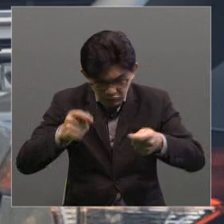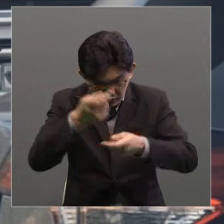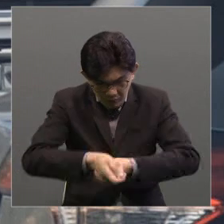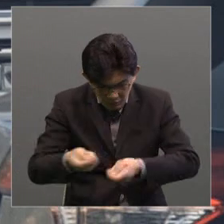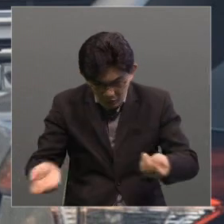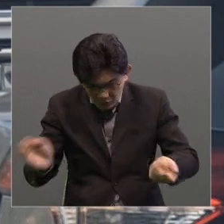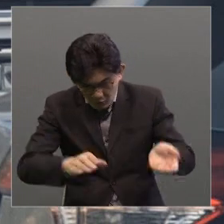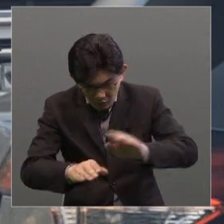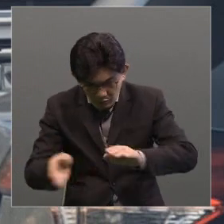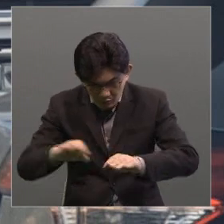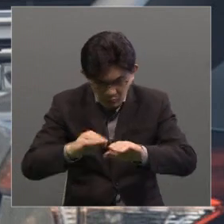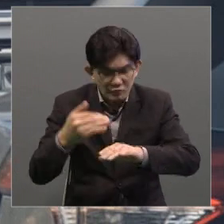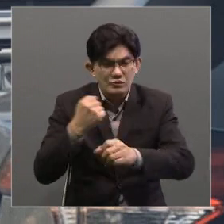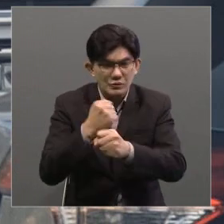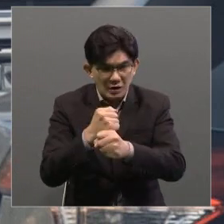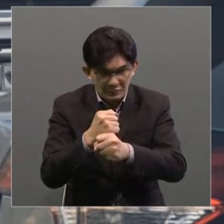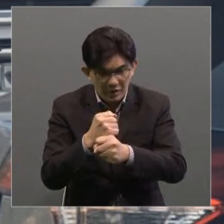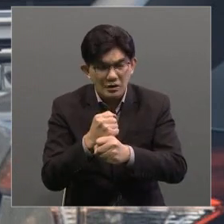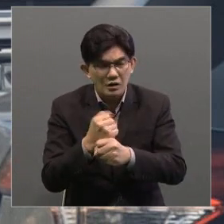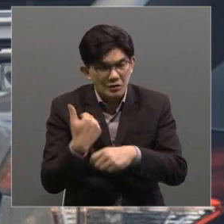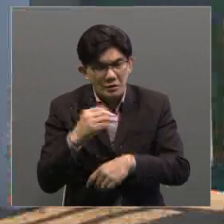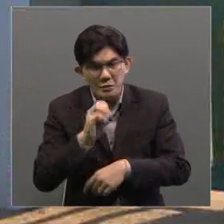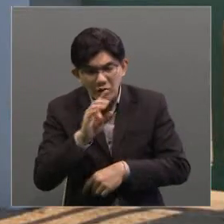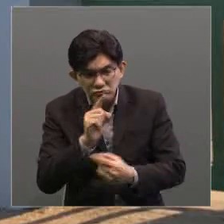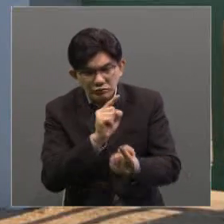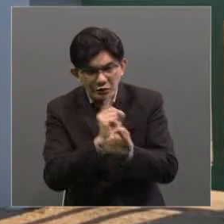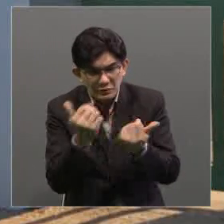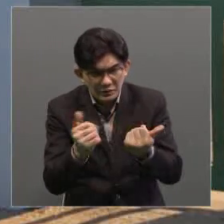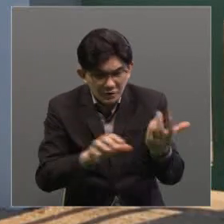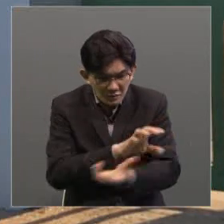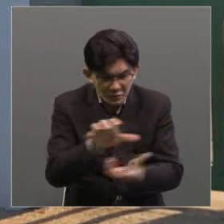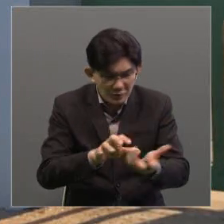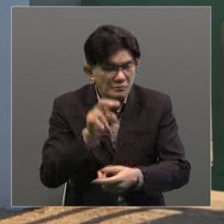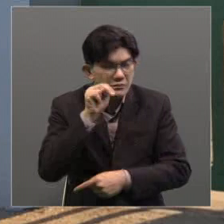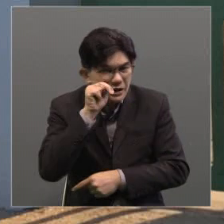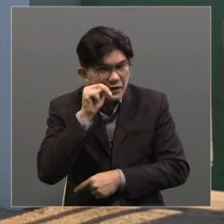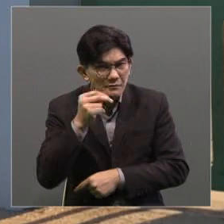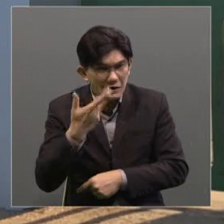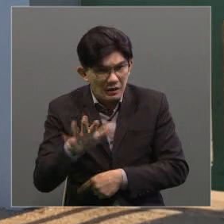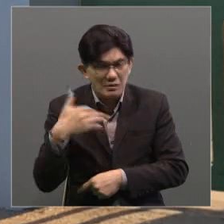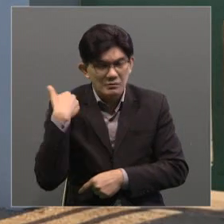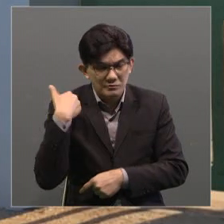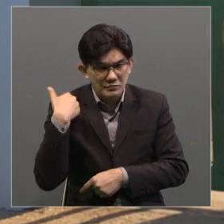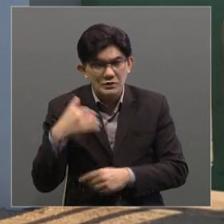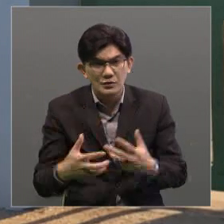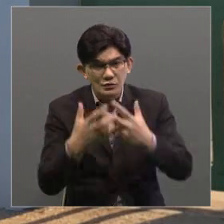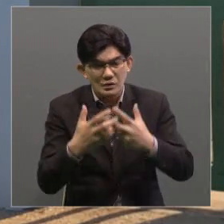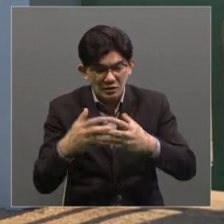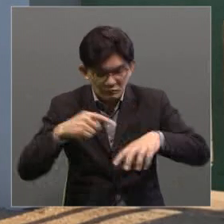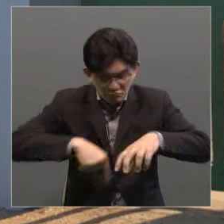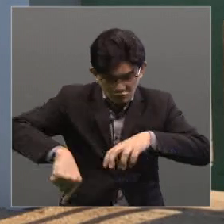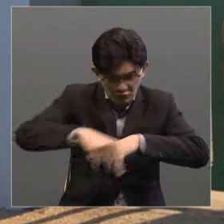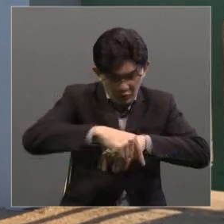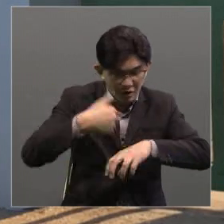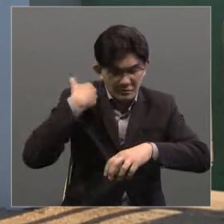แต่ดรสนธิเนี่ยมองว่ามันไม่ทันเพราะมองว่าป่านนี้เนี่ยปนเปื้อนในน้ำใต้ดินไปแล้วซึ่งจะทำให้รอบๆโรงงานมีซีเซียม